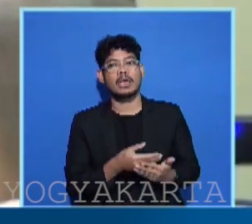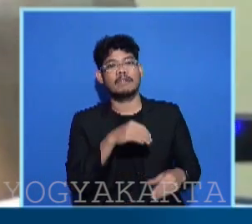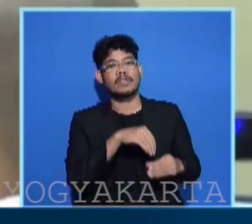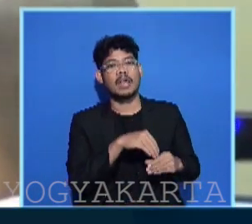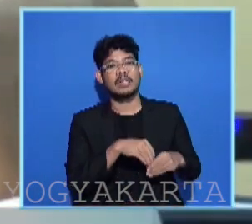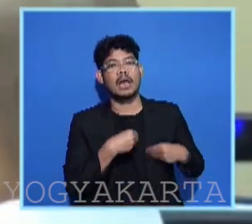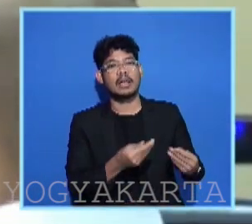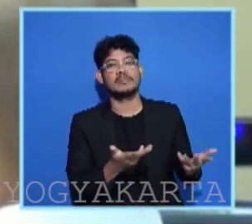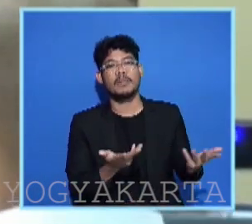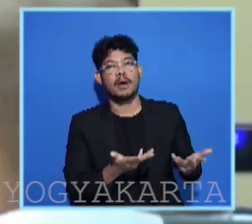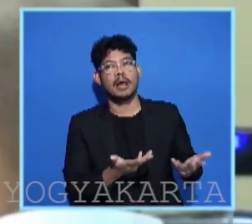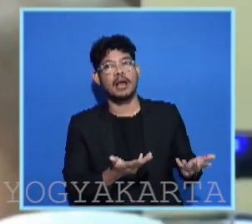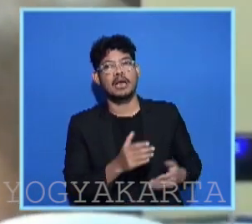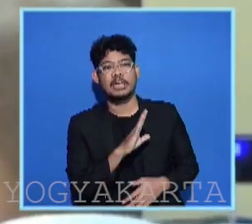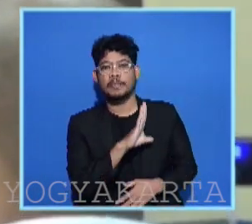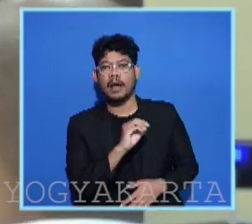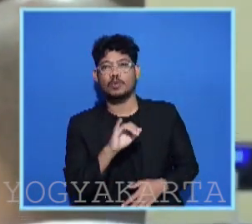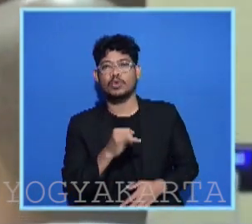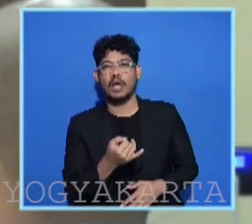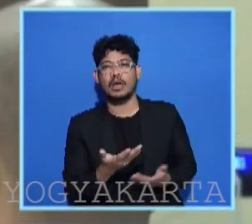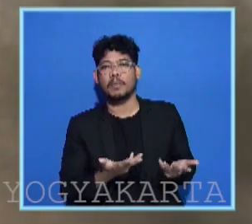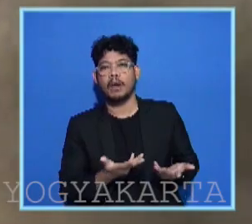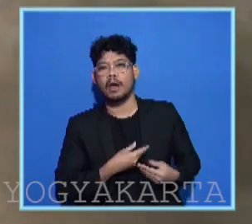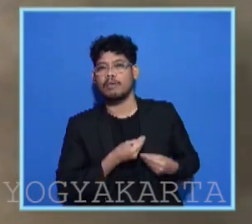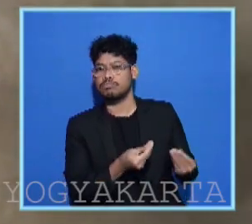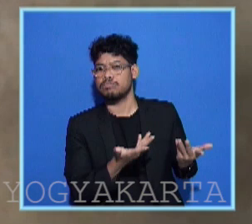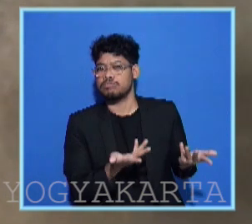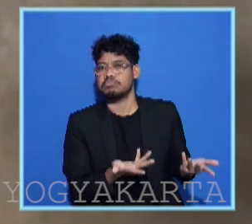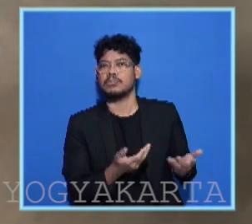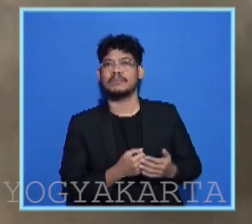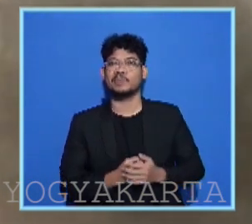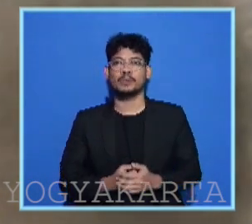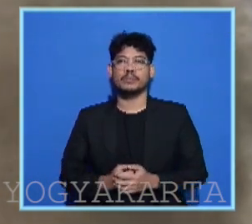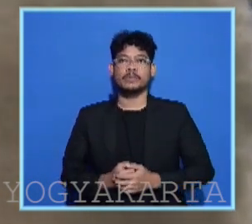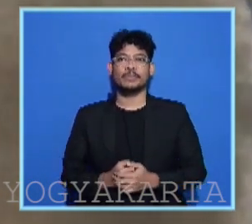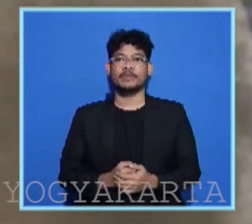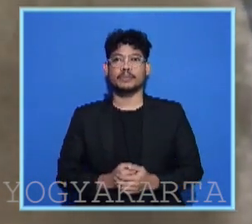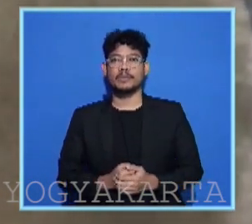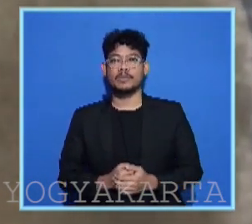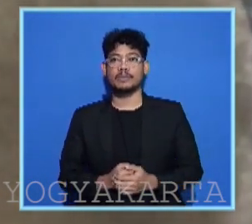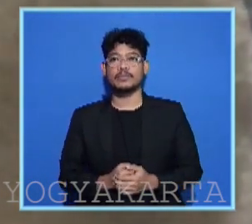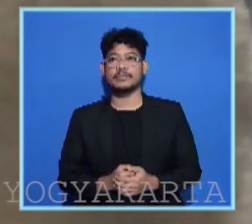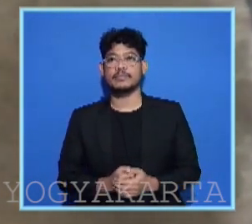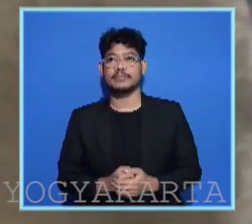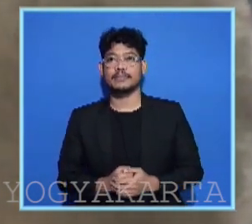modal investasi hampir 500 miliar rupiah. Demikian Dian, Adi TVRI Yogyakarta melaporkan dari Magelang, Jawa Tengah.